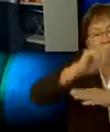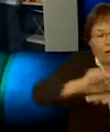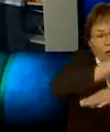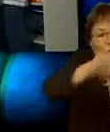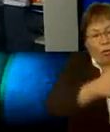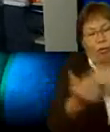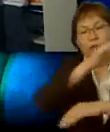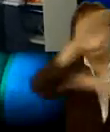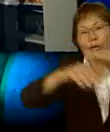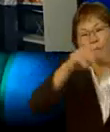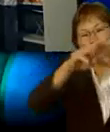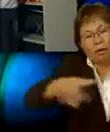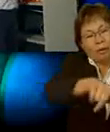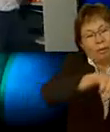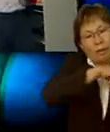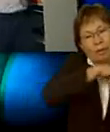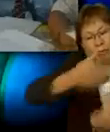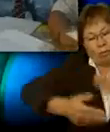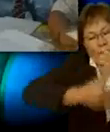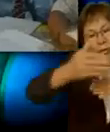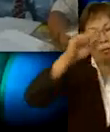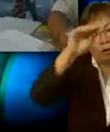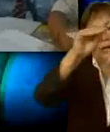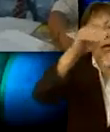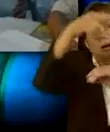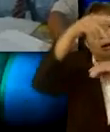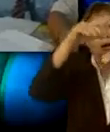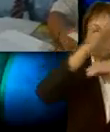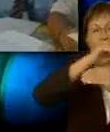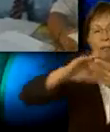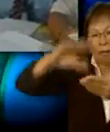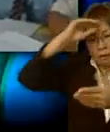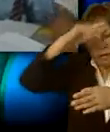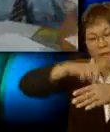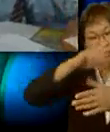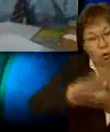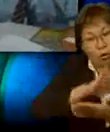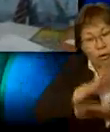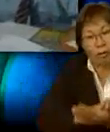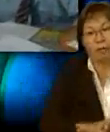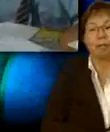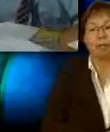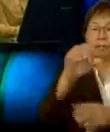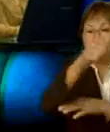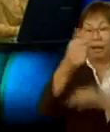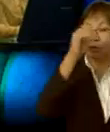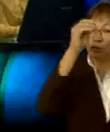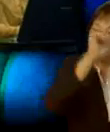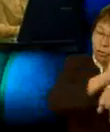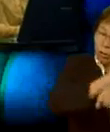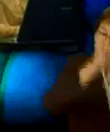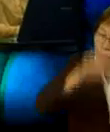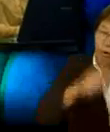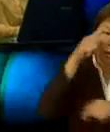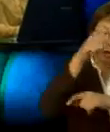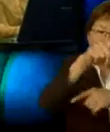akan digunakan oleh para pelajar sepanjang proses pengajaran dan pembelajaran mereka di sekolah. Antara lain, tugas-tugas